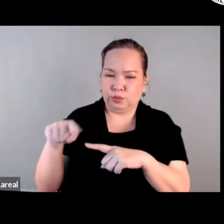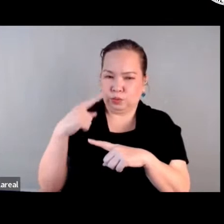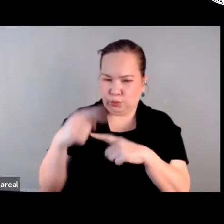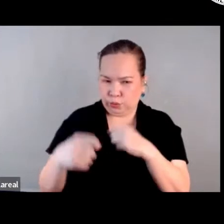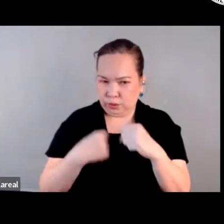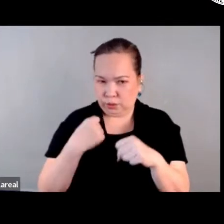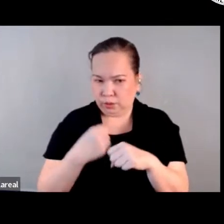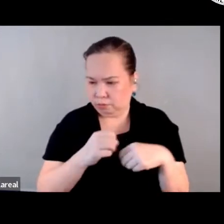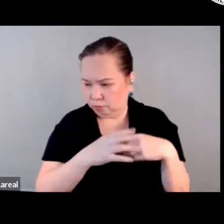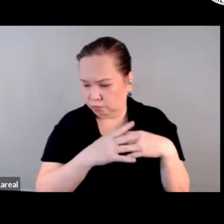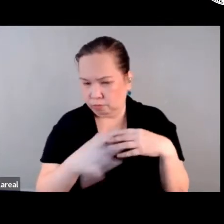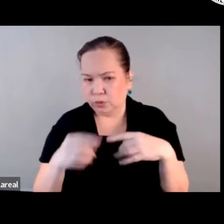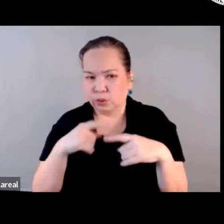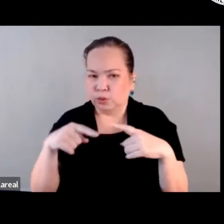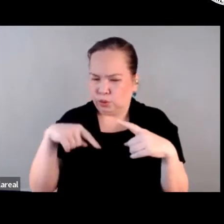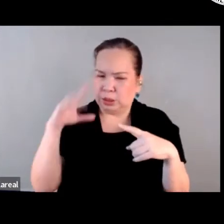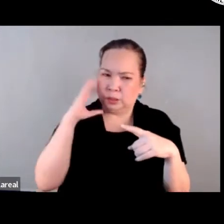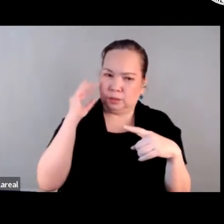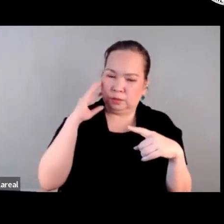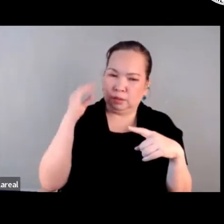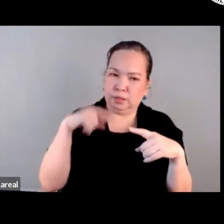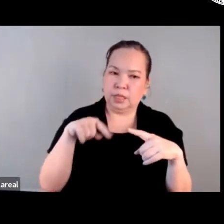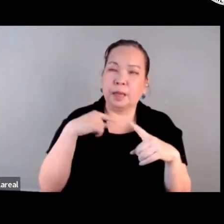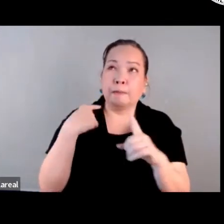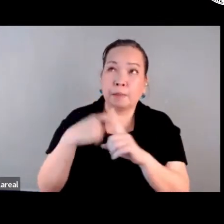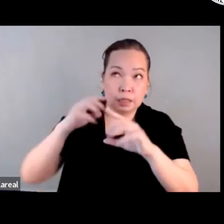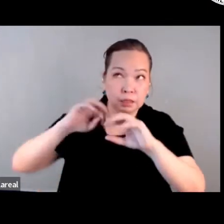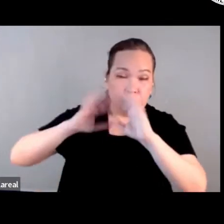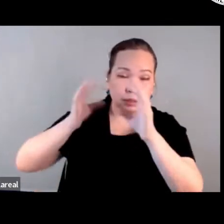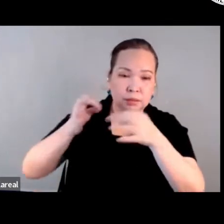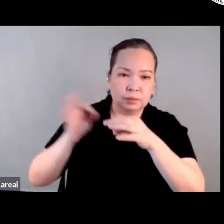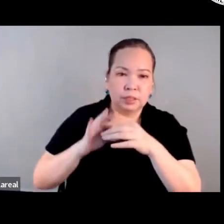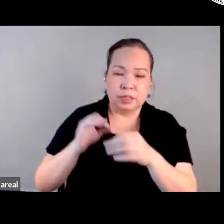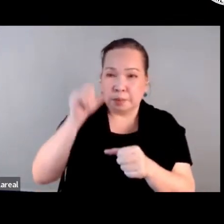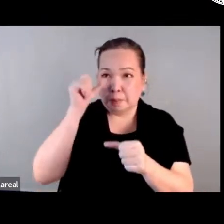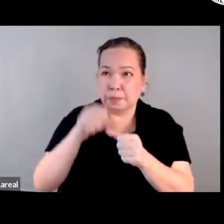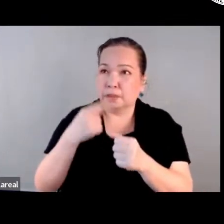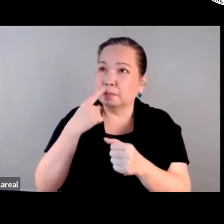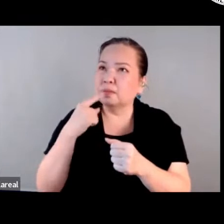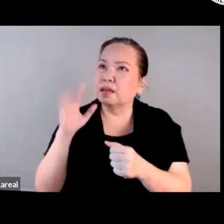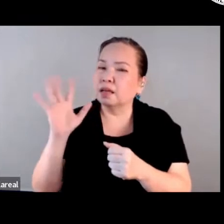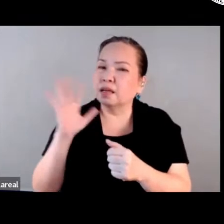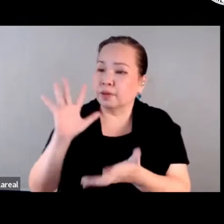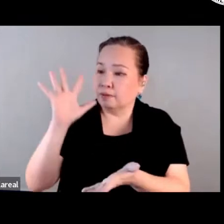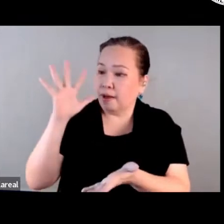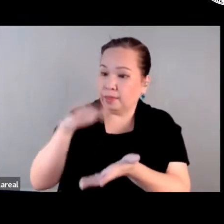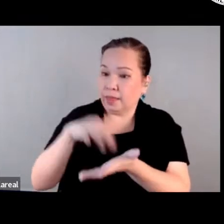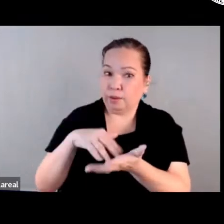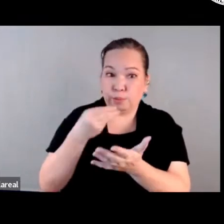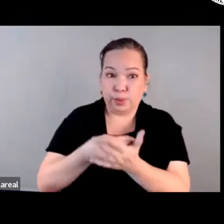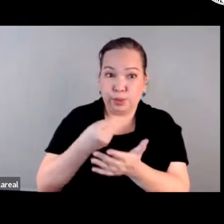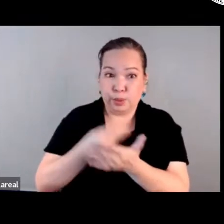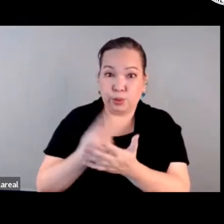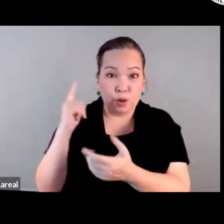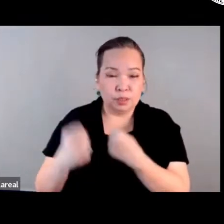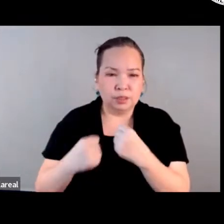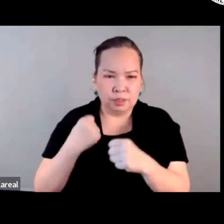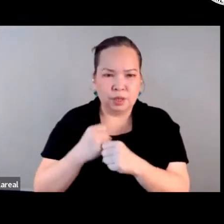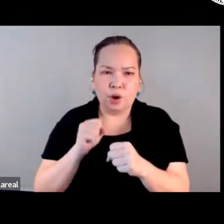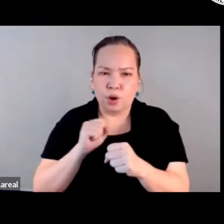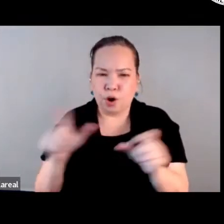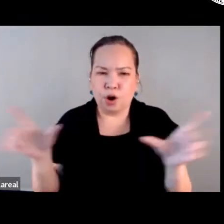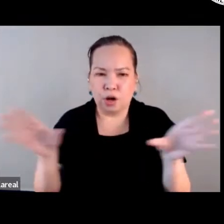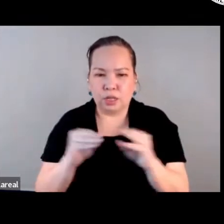And just to clarify, yung cash allowance po na 5,000 pesos, no, diyan na po manggagaling lahat, no. Internet at